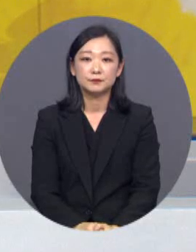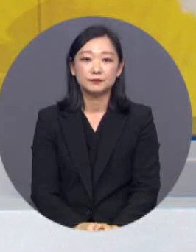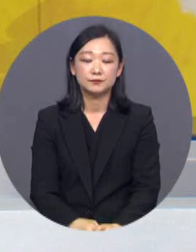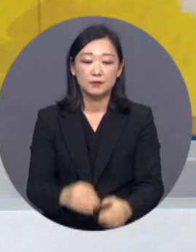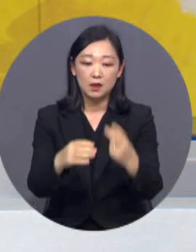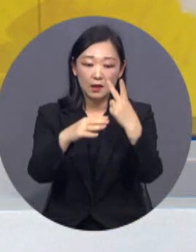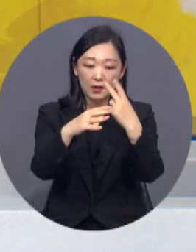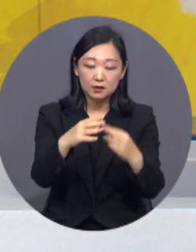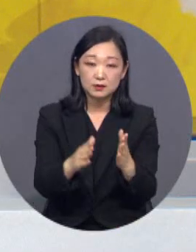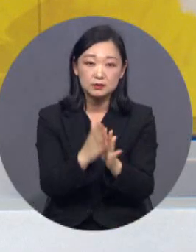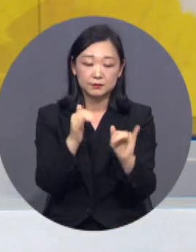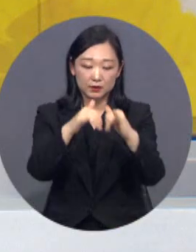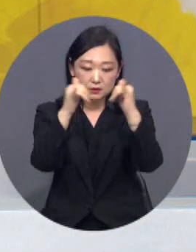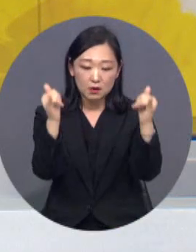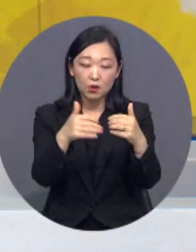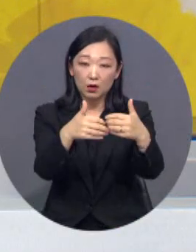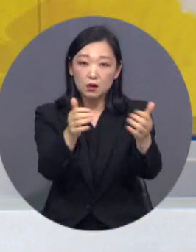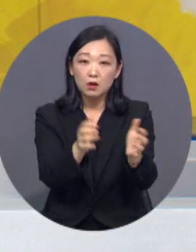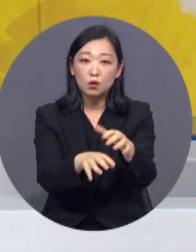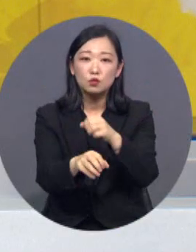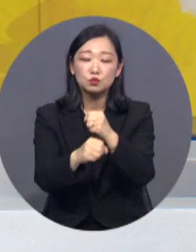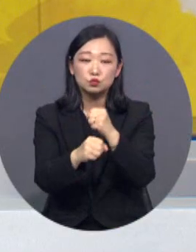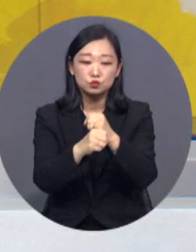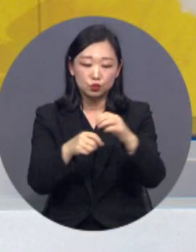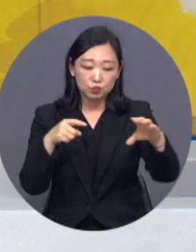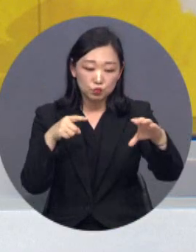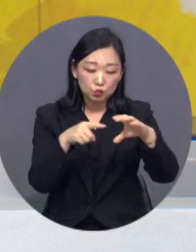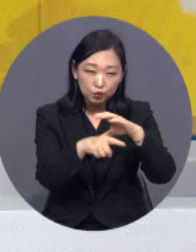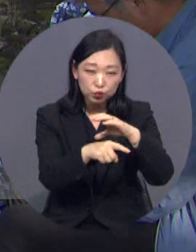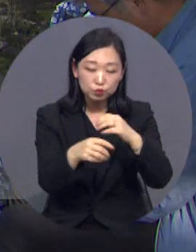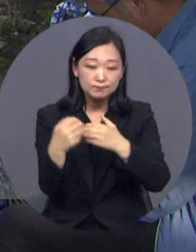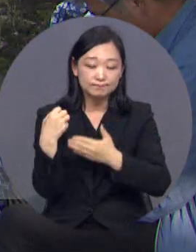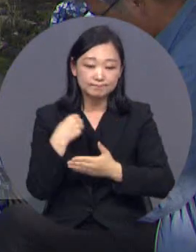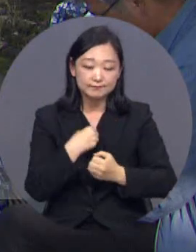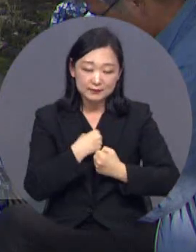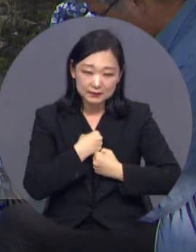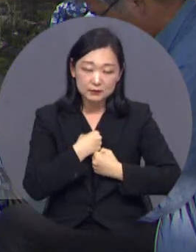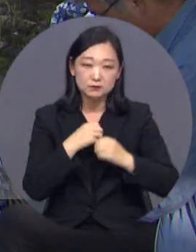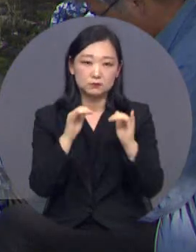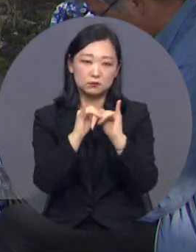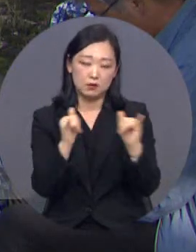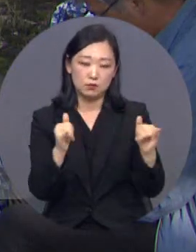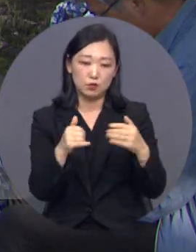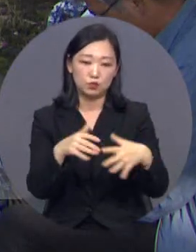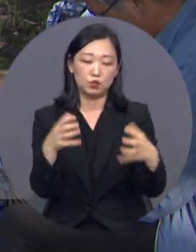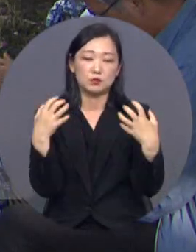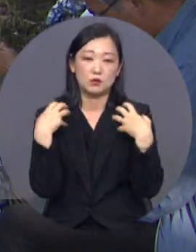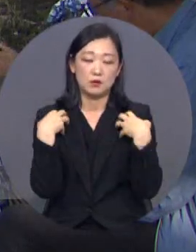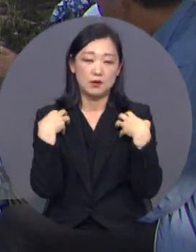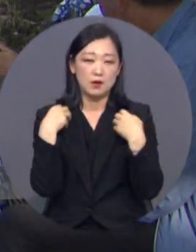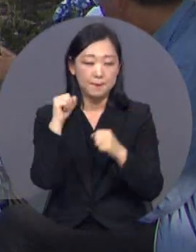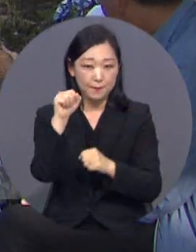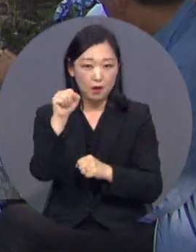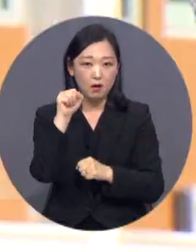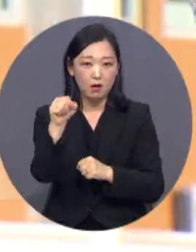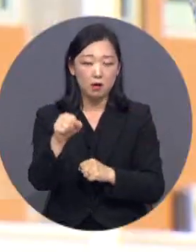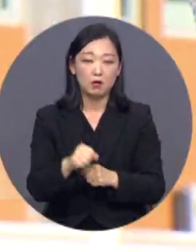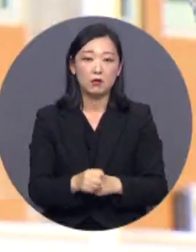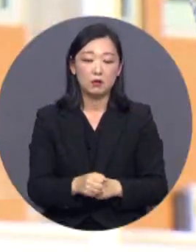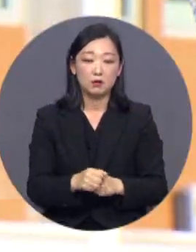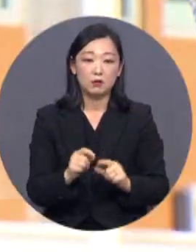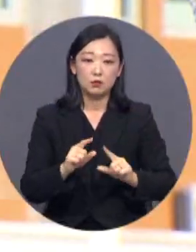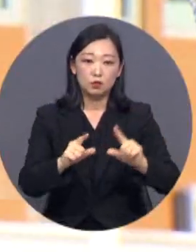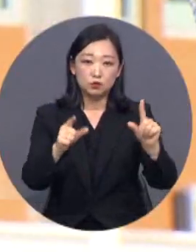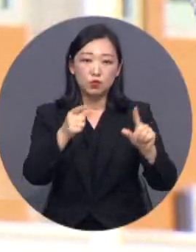해녀와 시민사회 단체 등으로 구성된 용천동굴을 지키는 사람들은 제주도청 앞에서 집회를 열고 동부